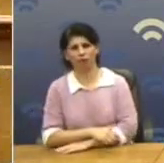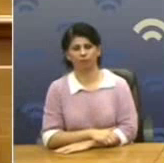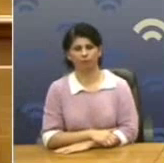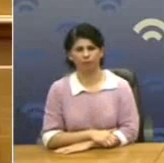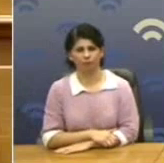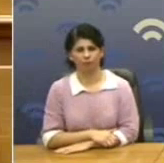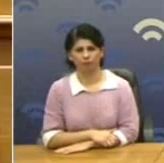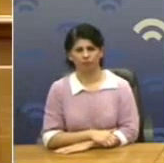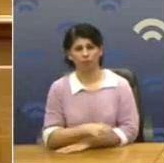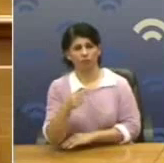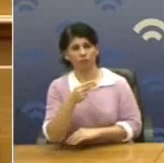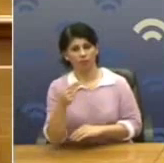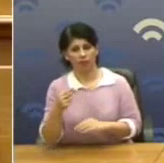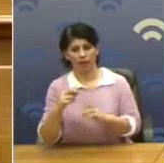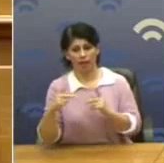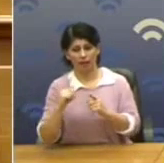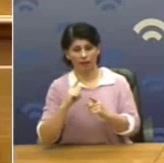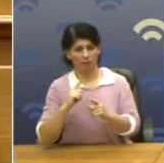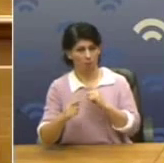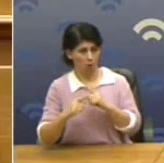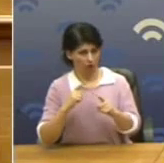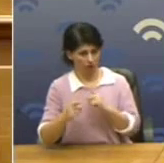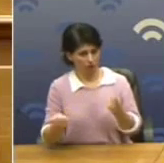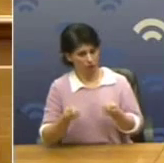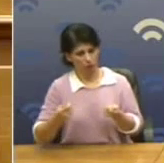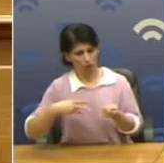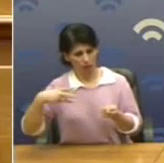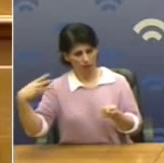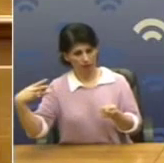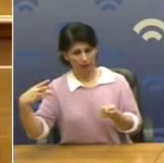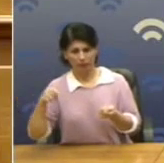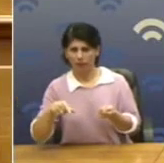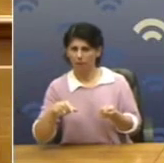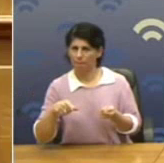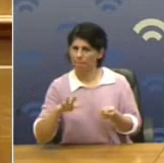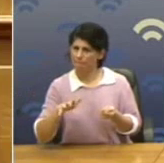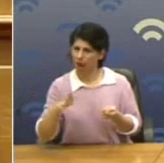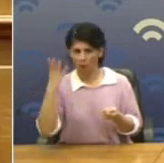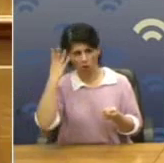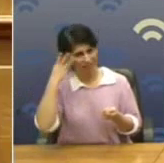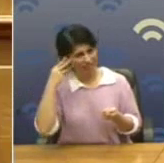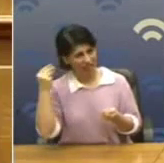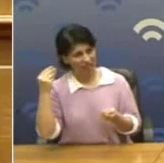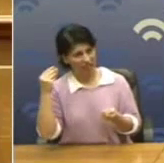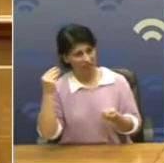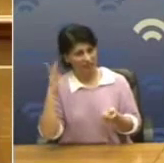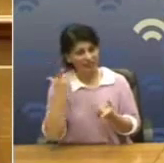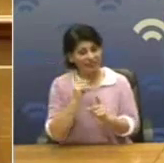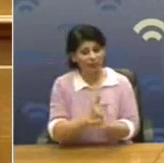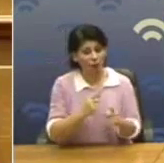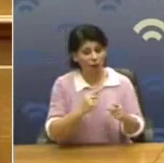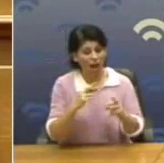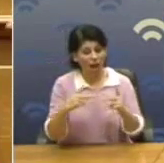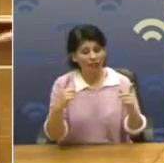Ασχοληθήκατε με το είδος της αντιπολίτευσης που κάνει ο ΣΥΡΙΖΑ. Μάλλον έχετε ξεχάσει το είδος της αντιπολίτευσης που κάνατε εσείς